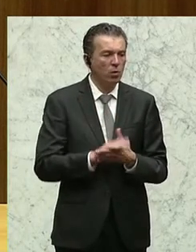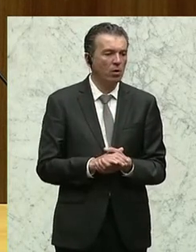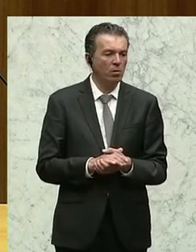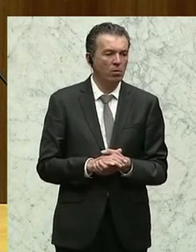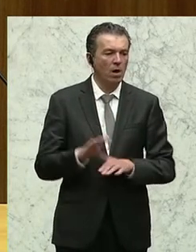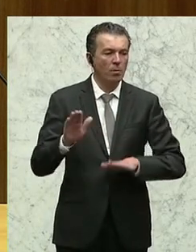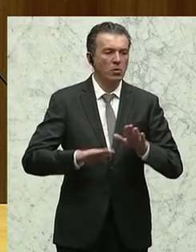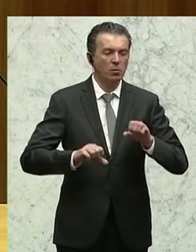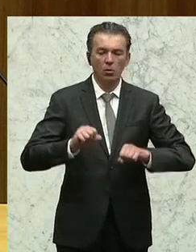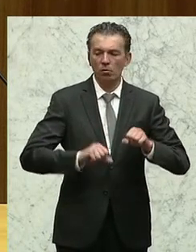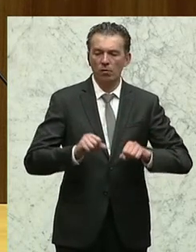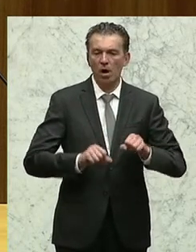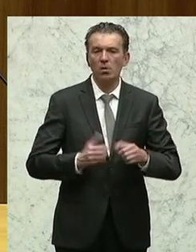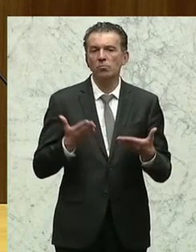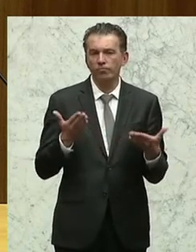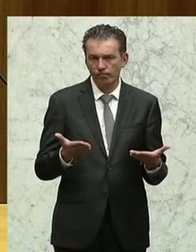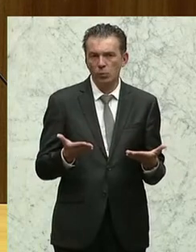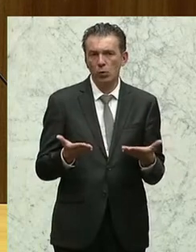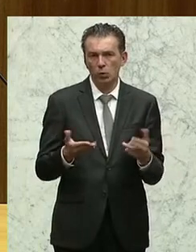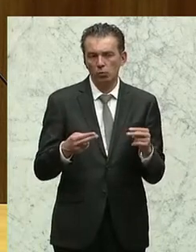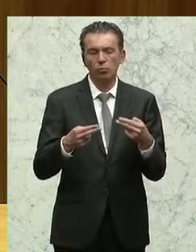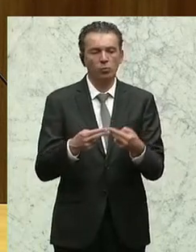Sie, Ihr Abstimmungsverhalten danach zu orientieren.